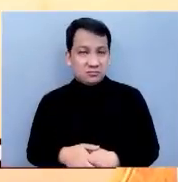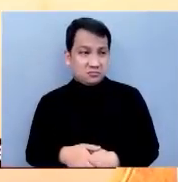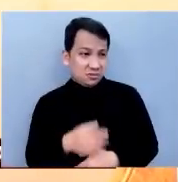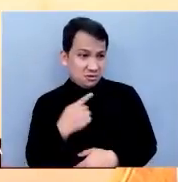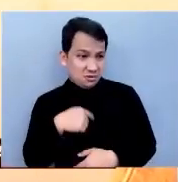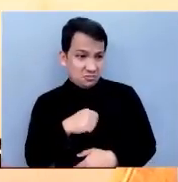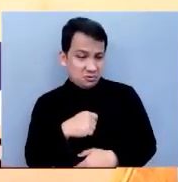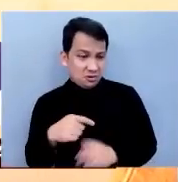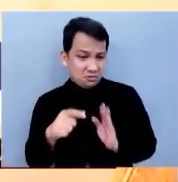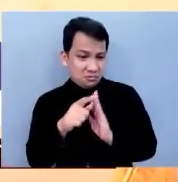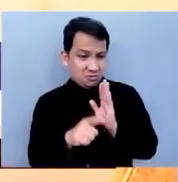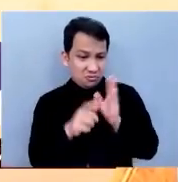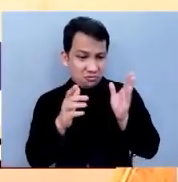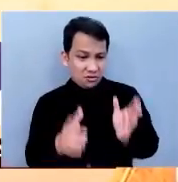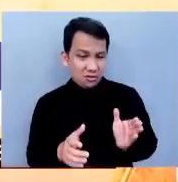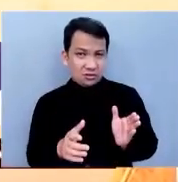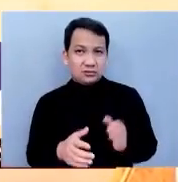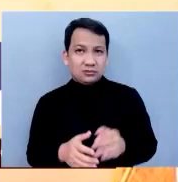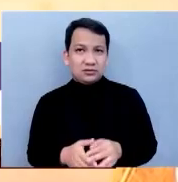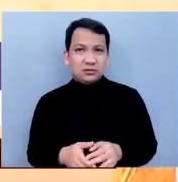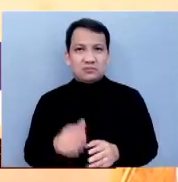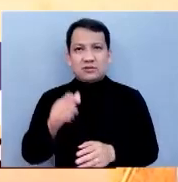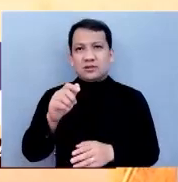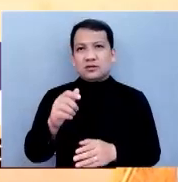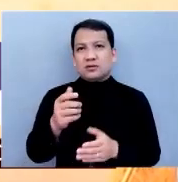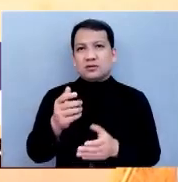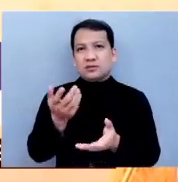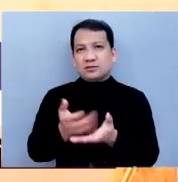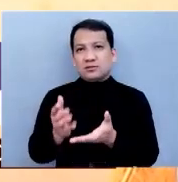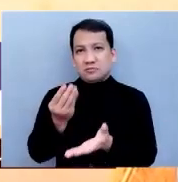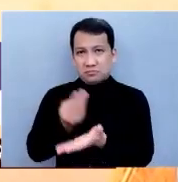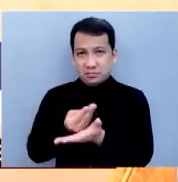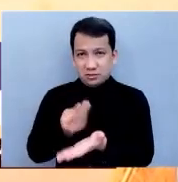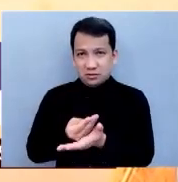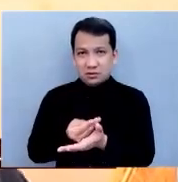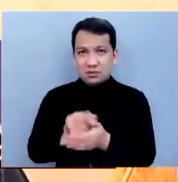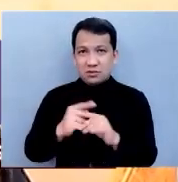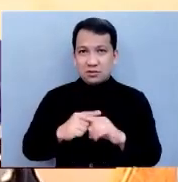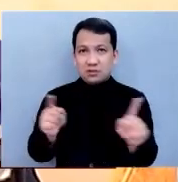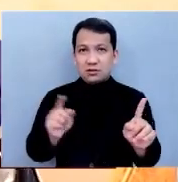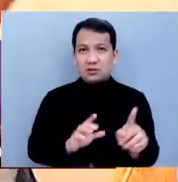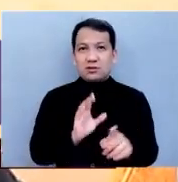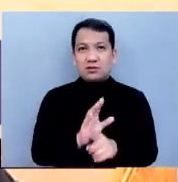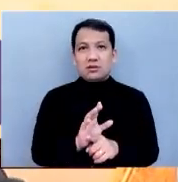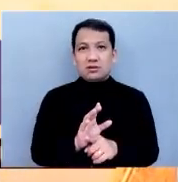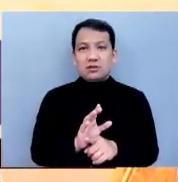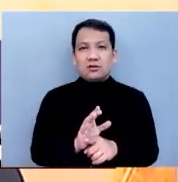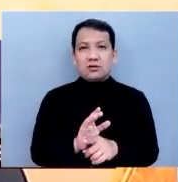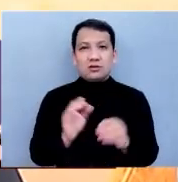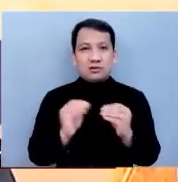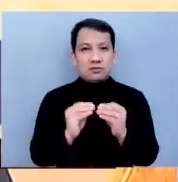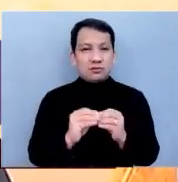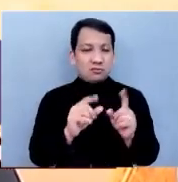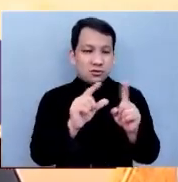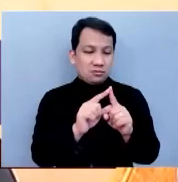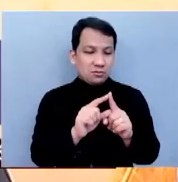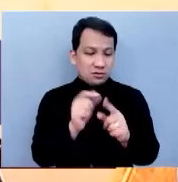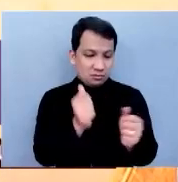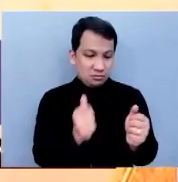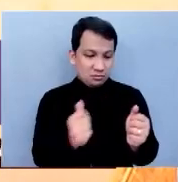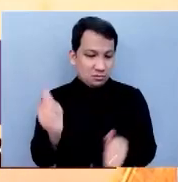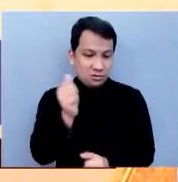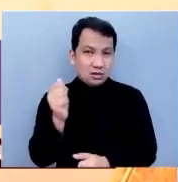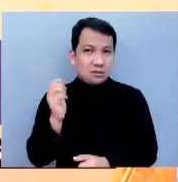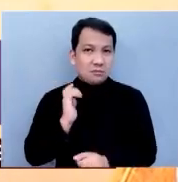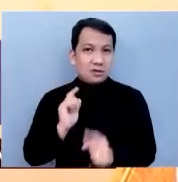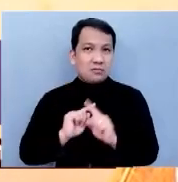lawyer, eh, sampu-sampu pera naman yan eh. Iba yung, the word secretary is sweeter